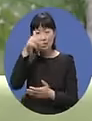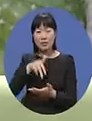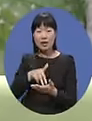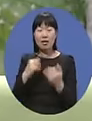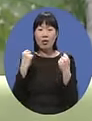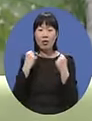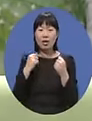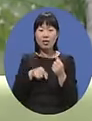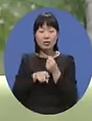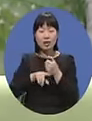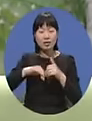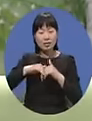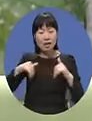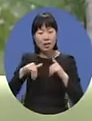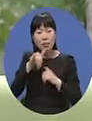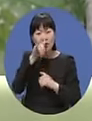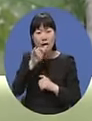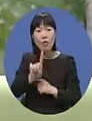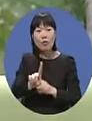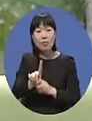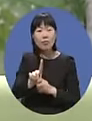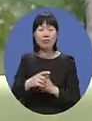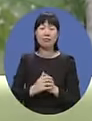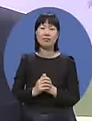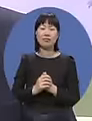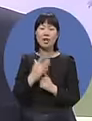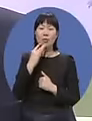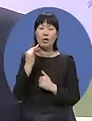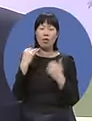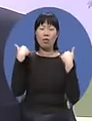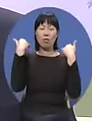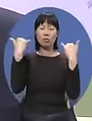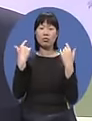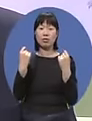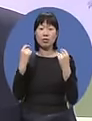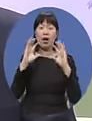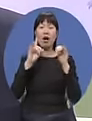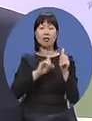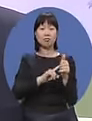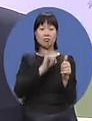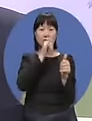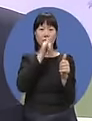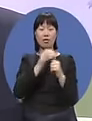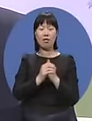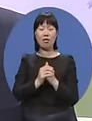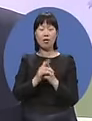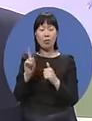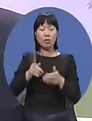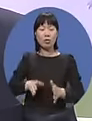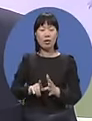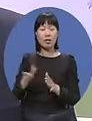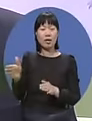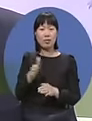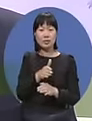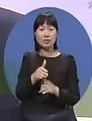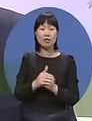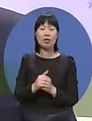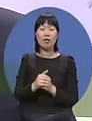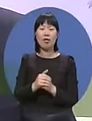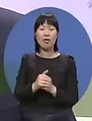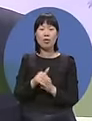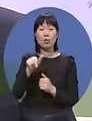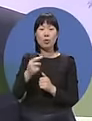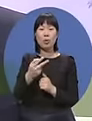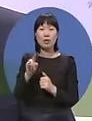건강상의 이유가 따로 있을 수 있지는 않을까요? 네, 물론 어른과 마찬가지로 아이들도 있죠. 뭐 선천성 뭐 거대